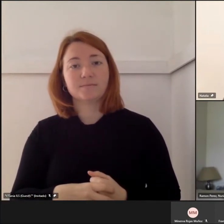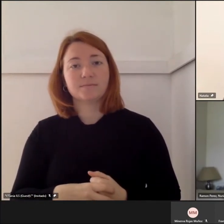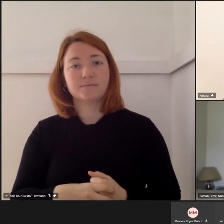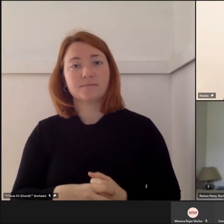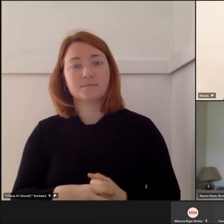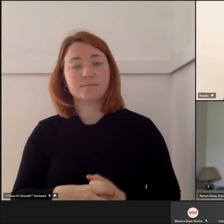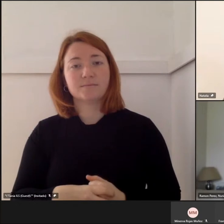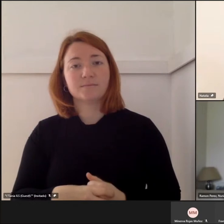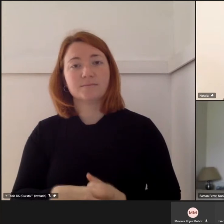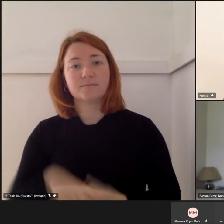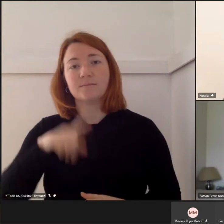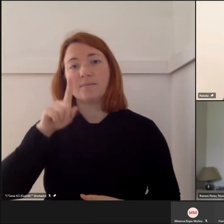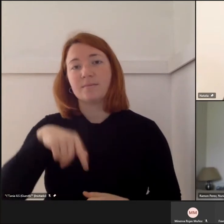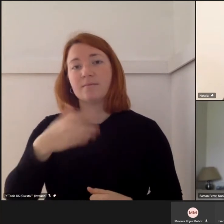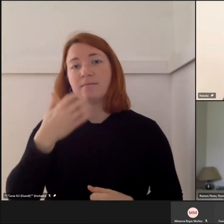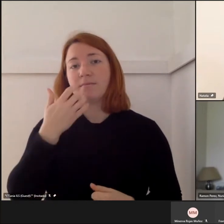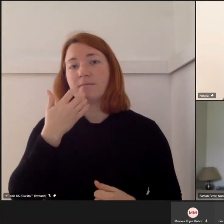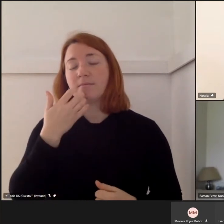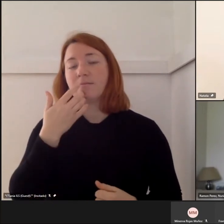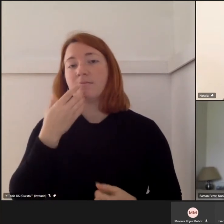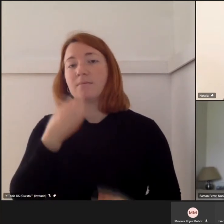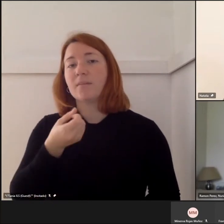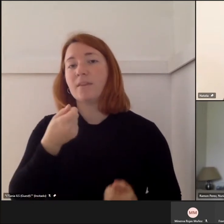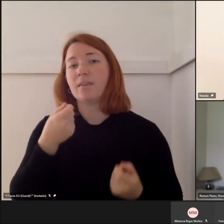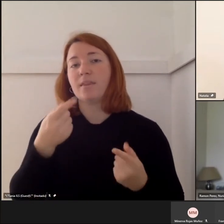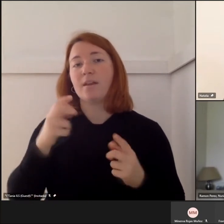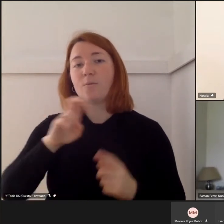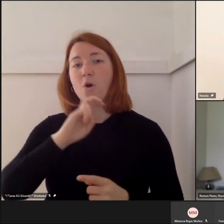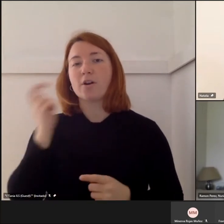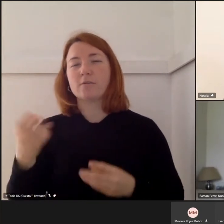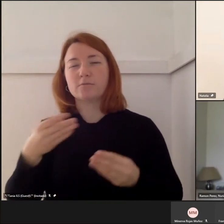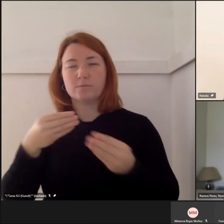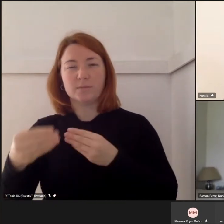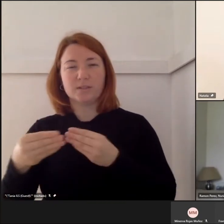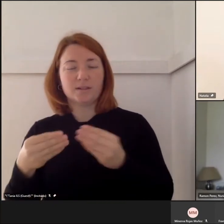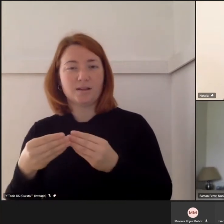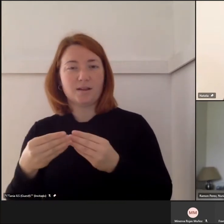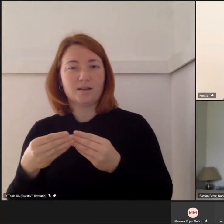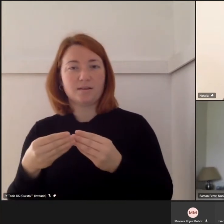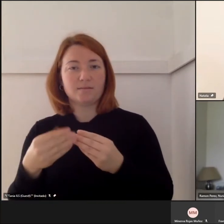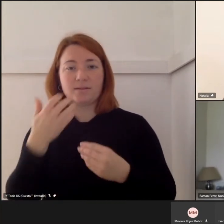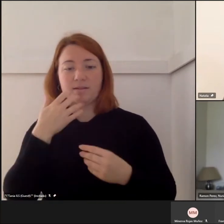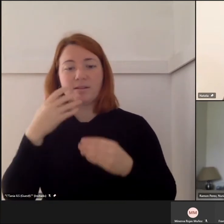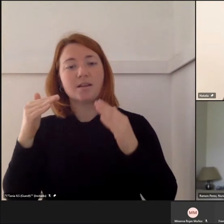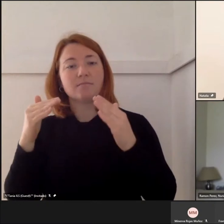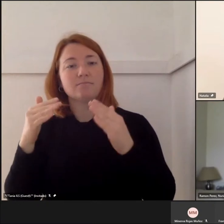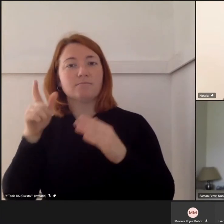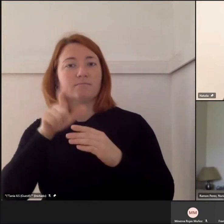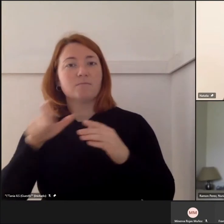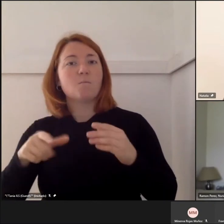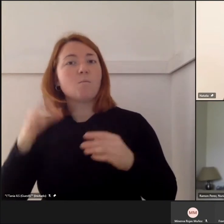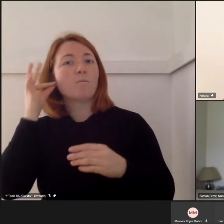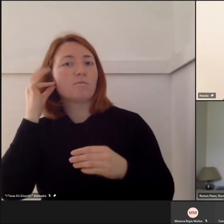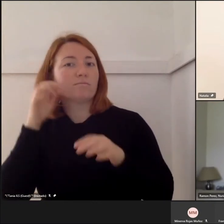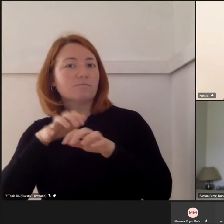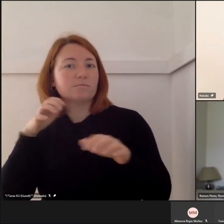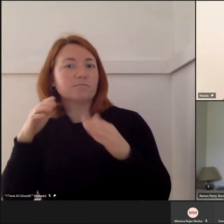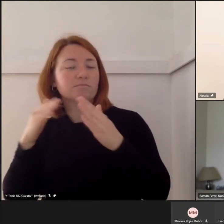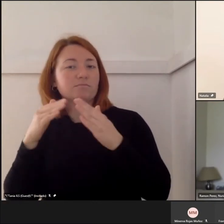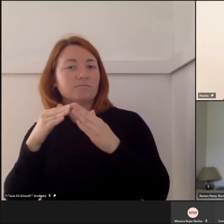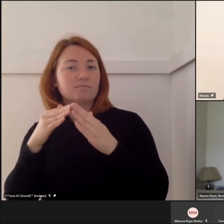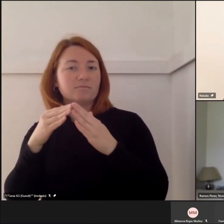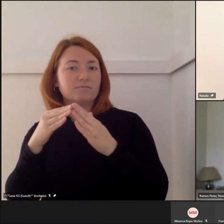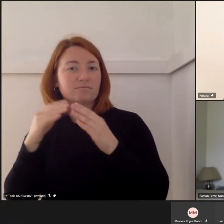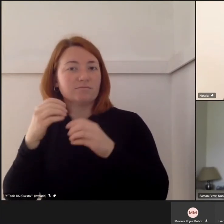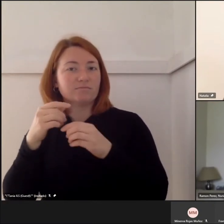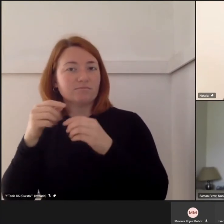l'atenció que també a l'hora de proporcionar recursos materials per poder garantir aquest teletreball que estan fent molt majoritàriament